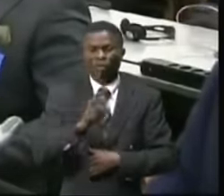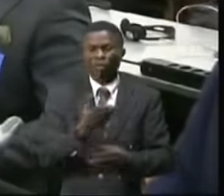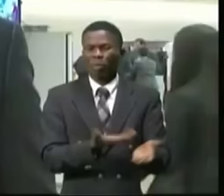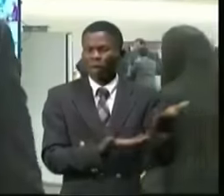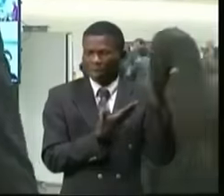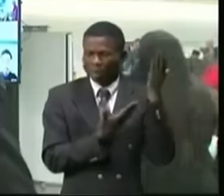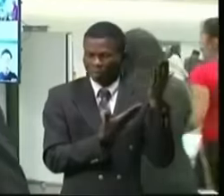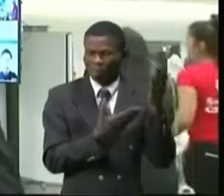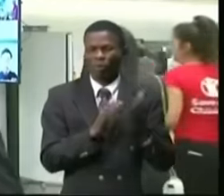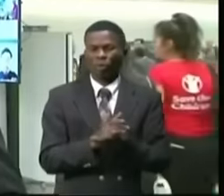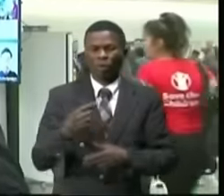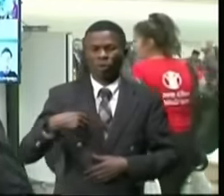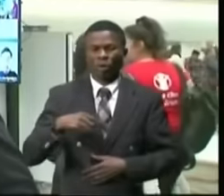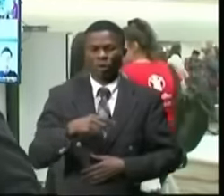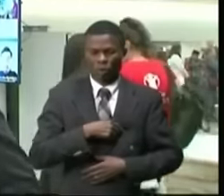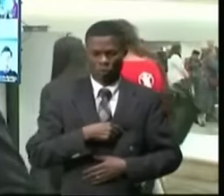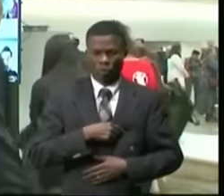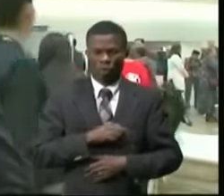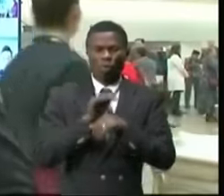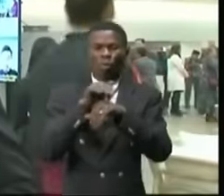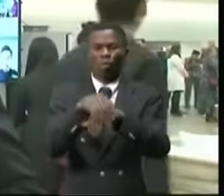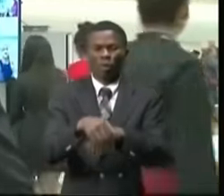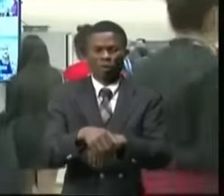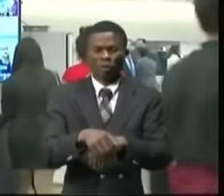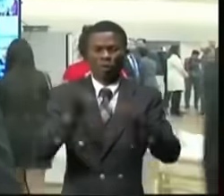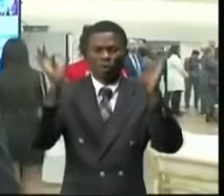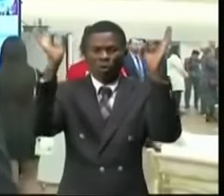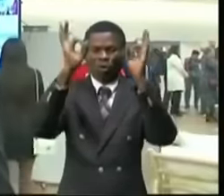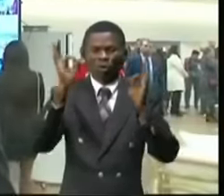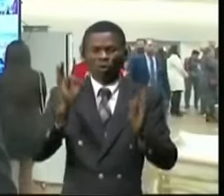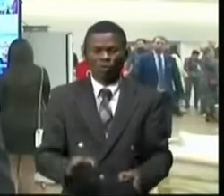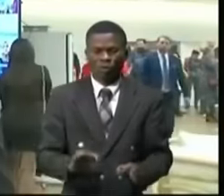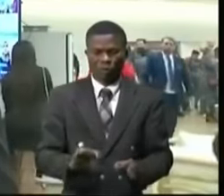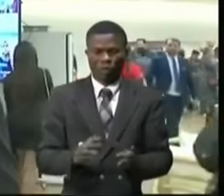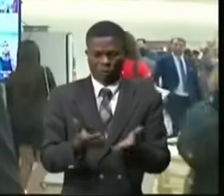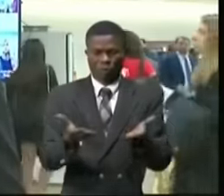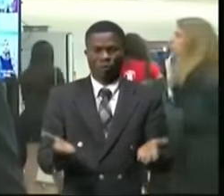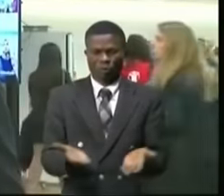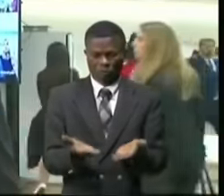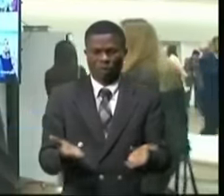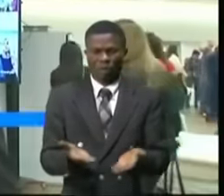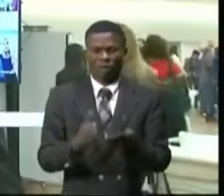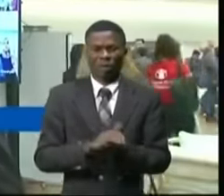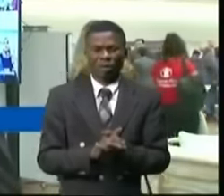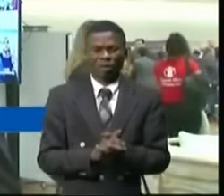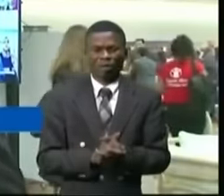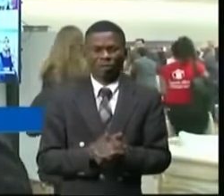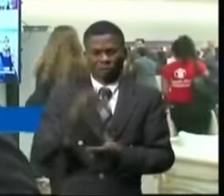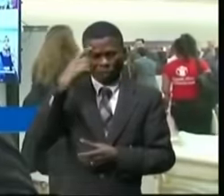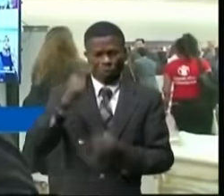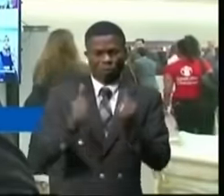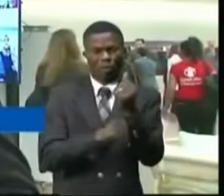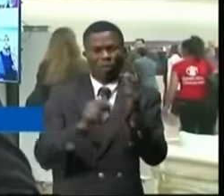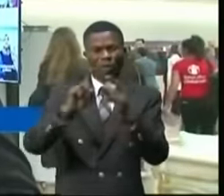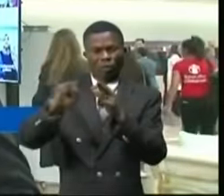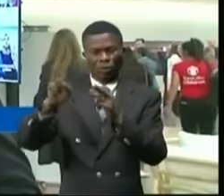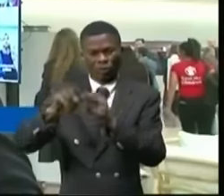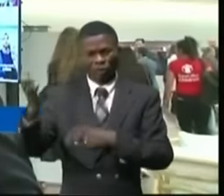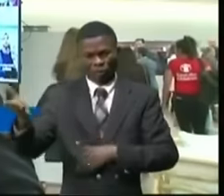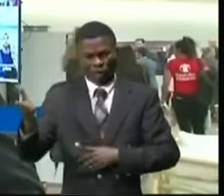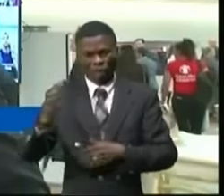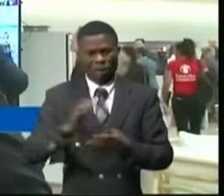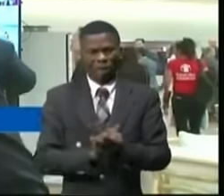important que nous soyons représentés au cours de ce forum mondial pour les réfugiés.